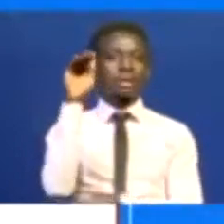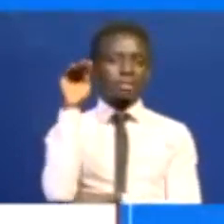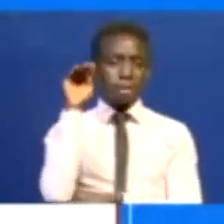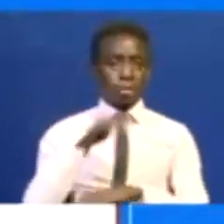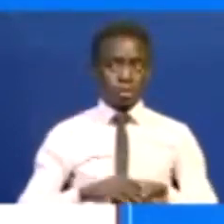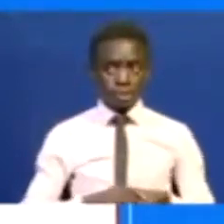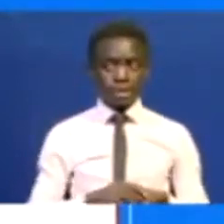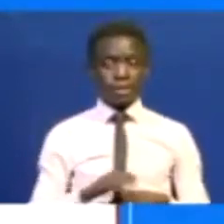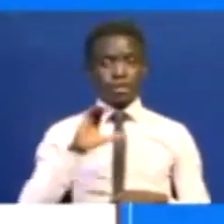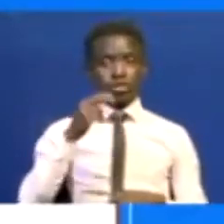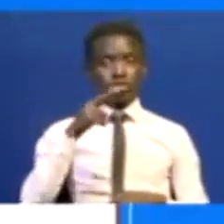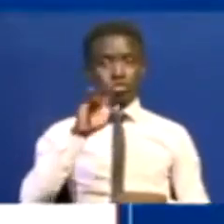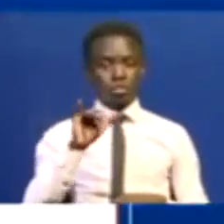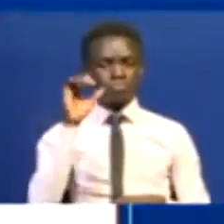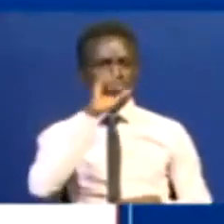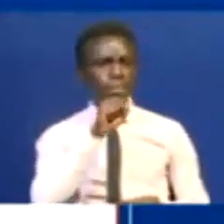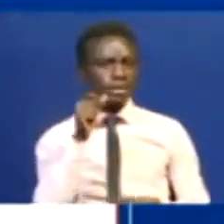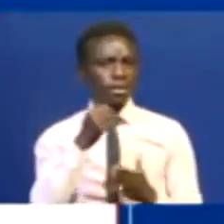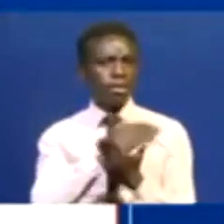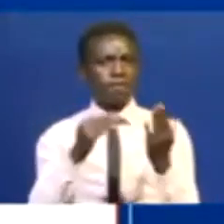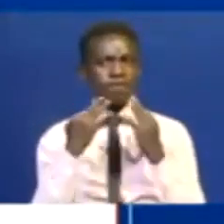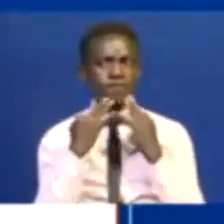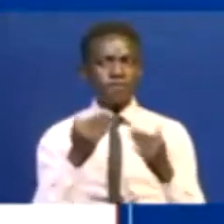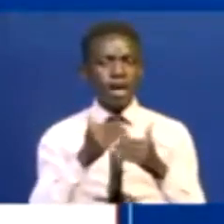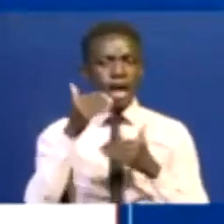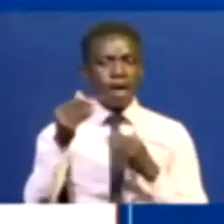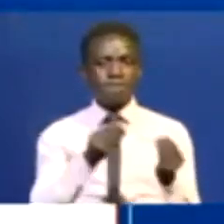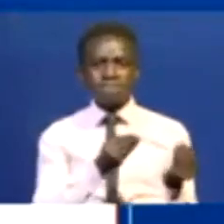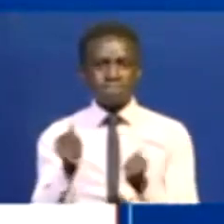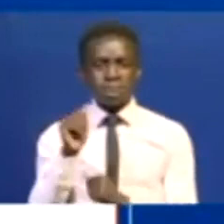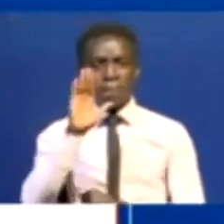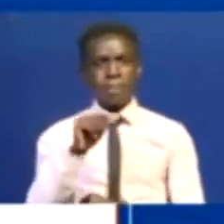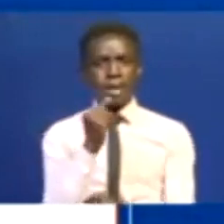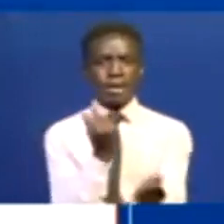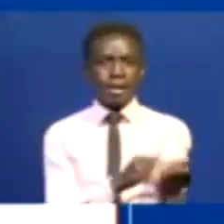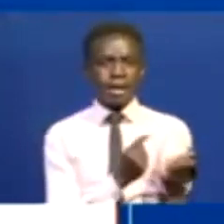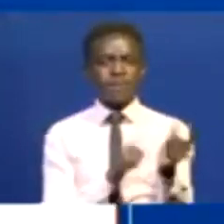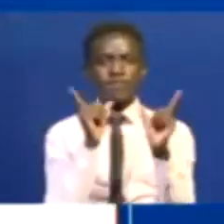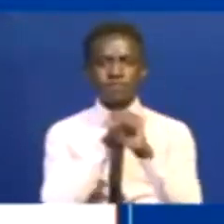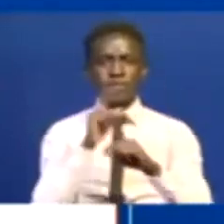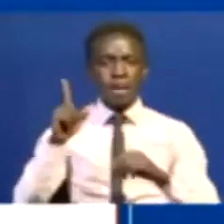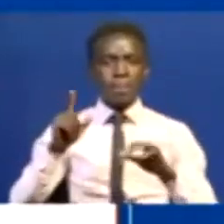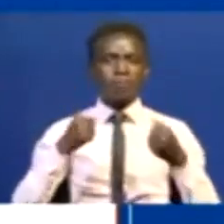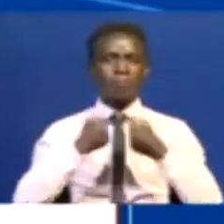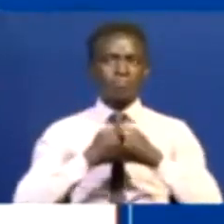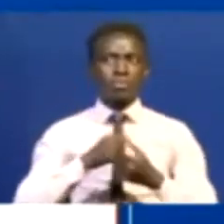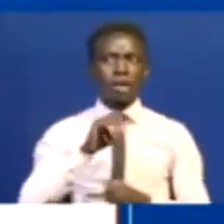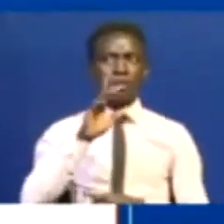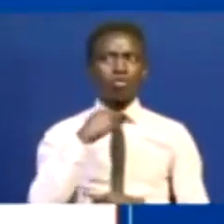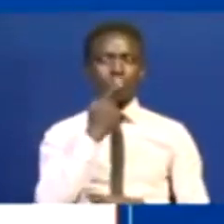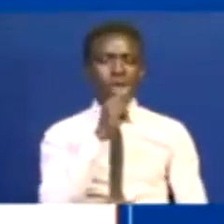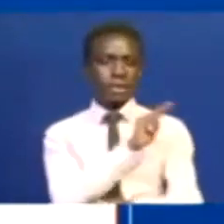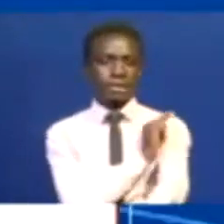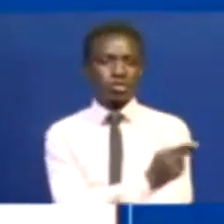walikosa kufuzu katika mechi za nusu fainali baada ya kufungwa na Ghana, sasa watamaliza kampeni yao dhidi ya Nigeria hapo kesho. Timu itakayoshinda